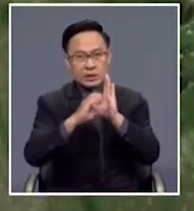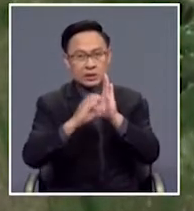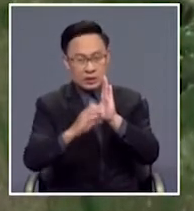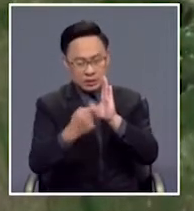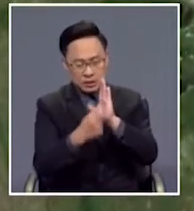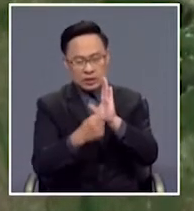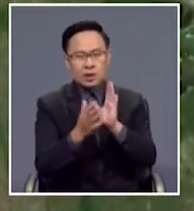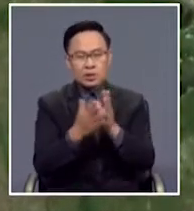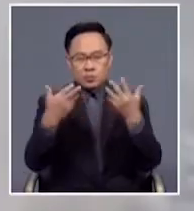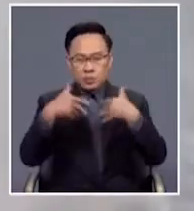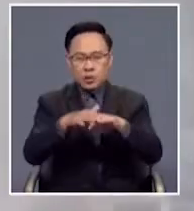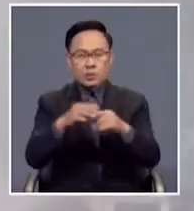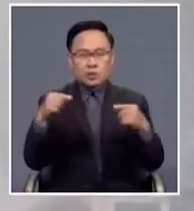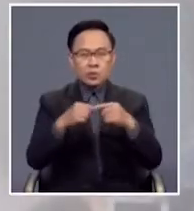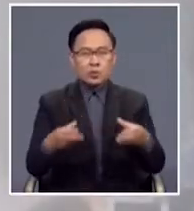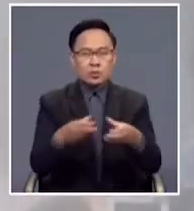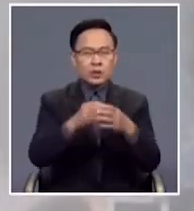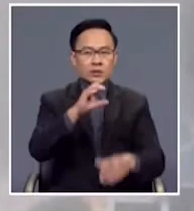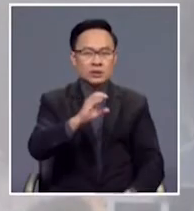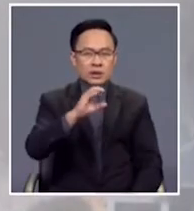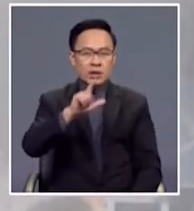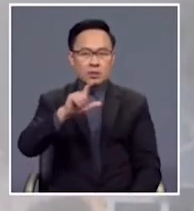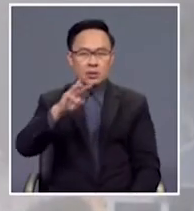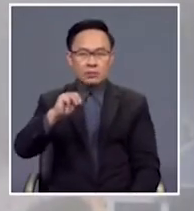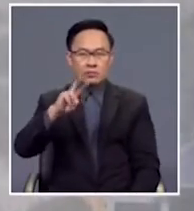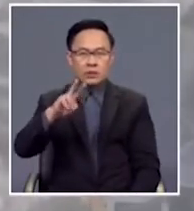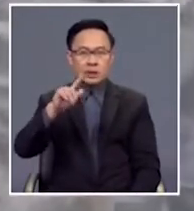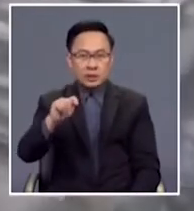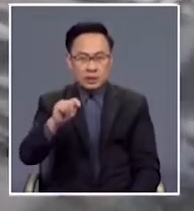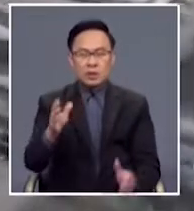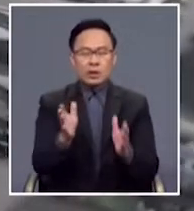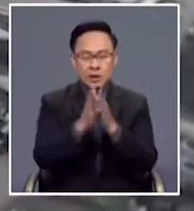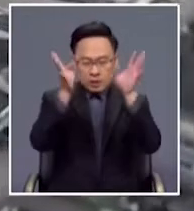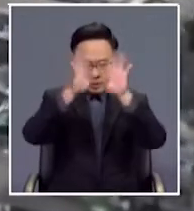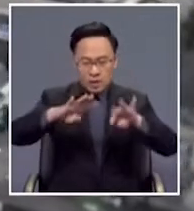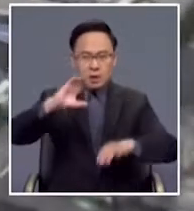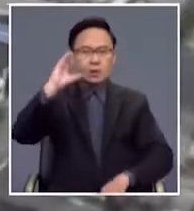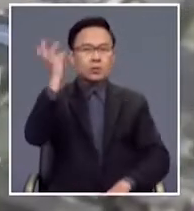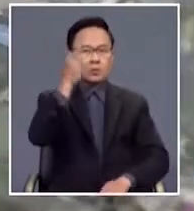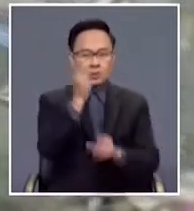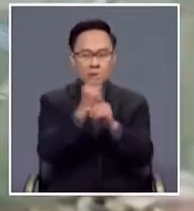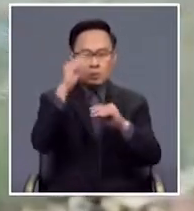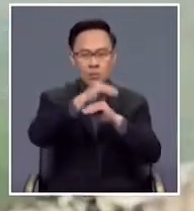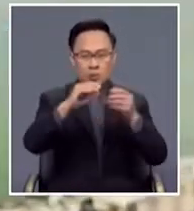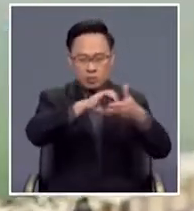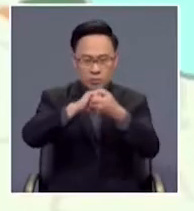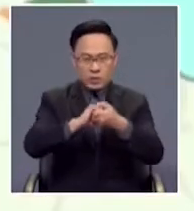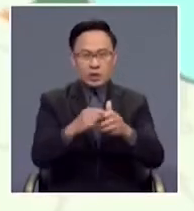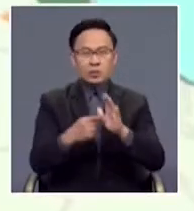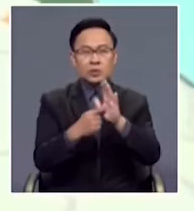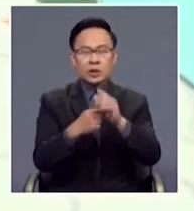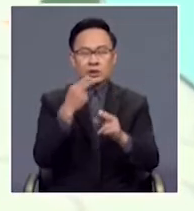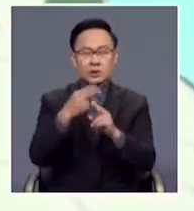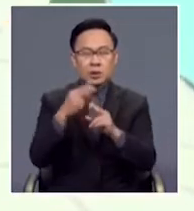ปสู่กลุ่มประเทศ CLMVT อาเซียนอนุภูมิภาคและโลกผ่านโครงการร่วมมือระหว่างประเทศอาทิ One